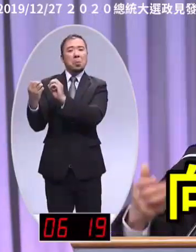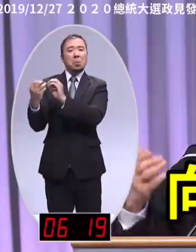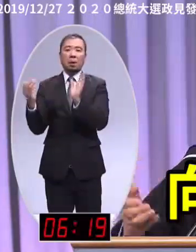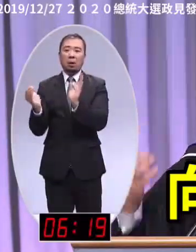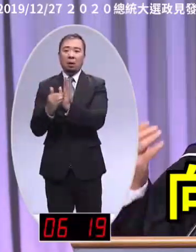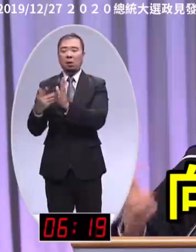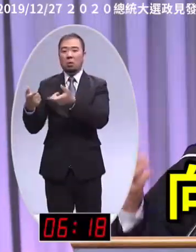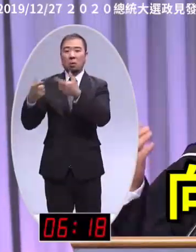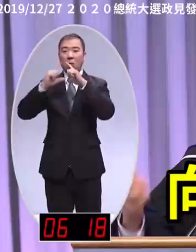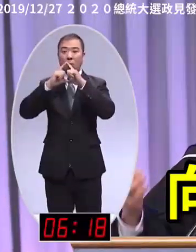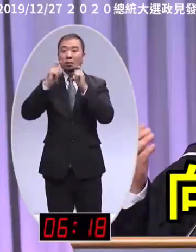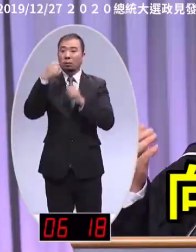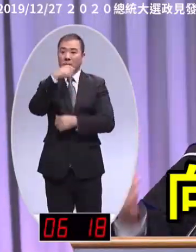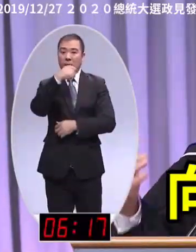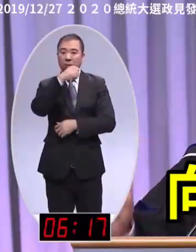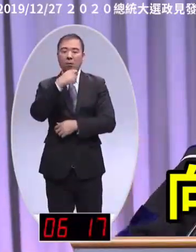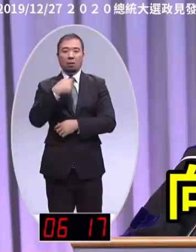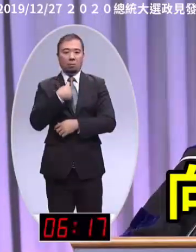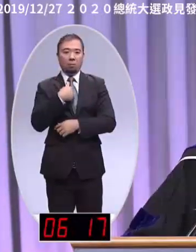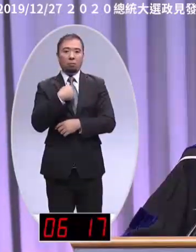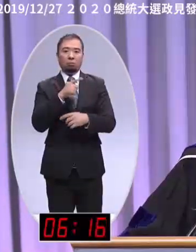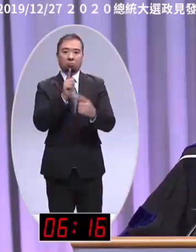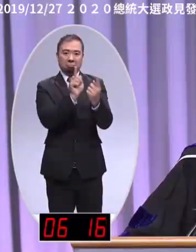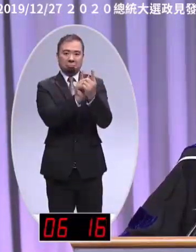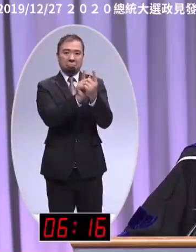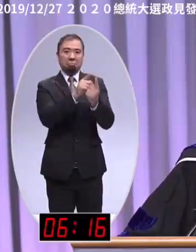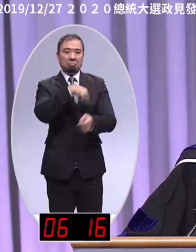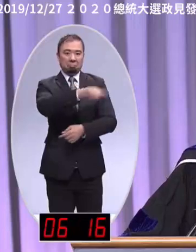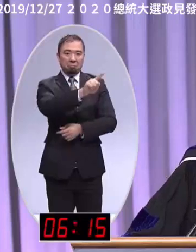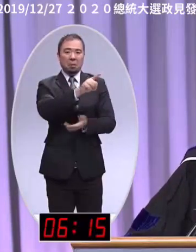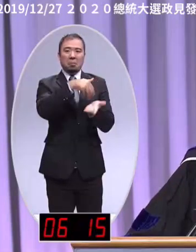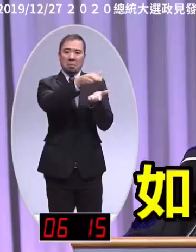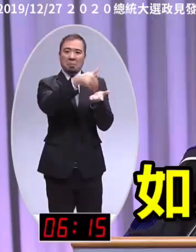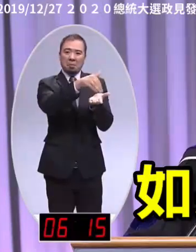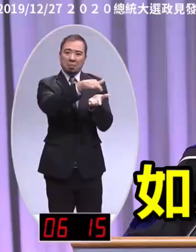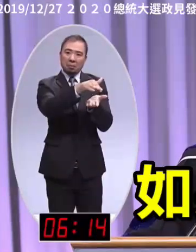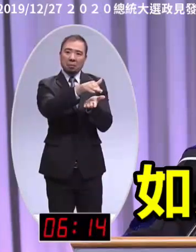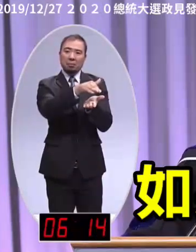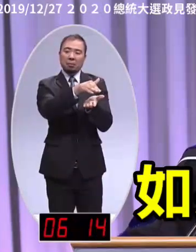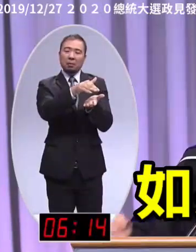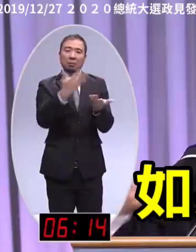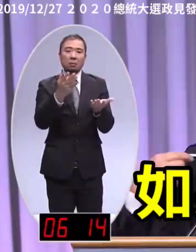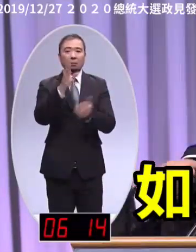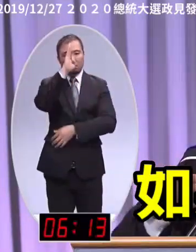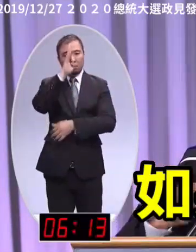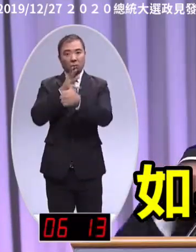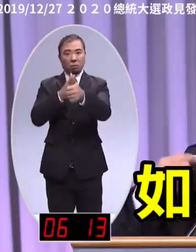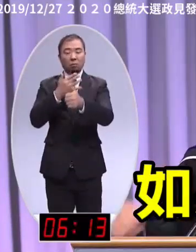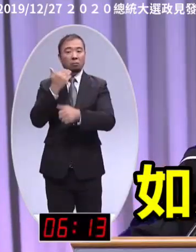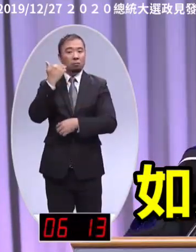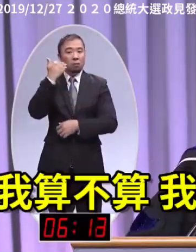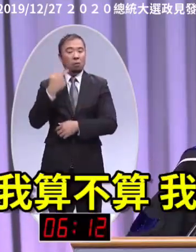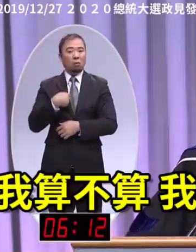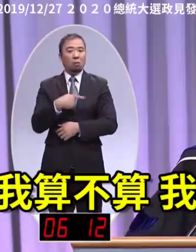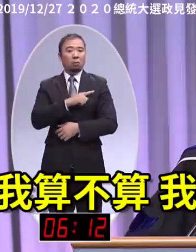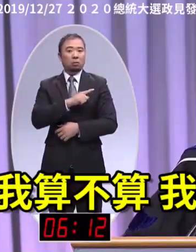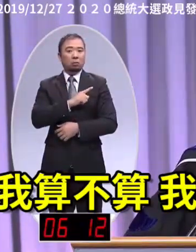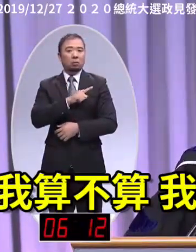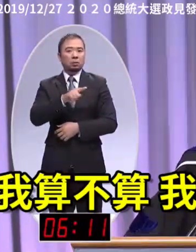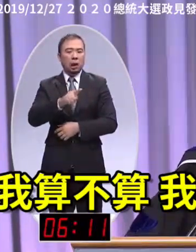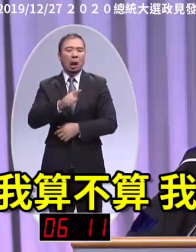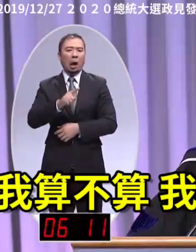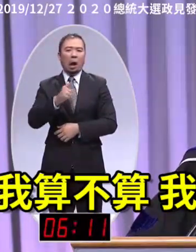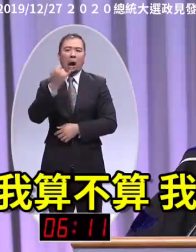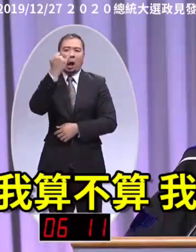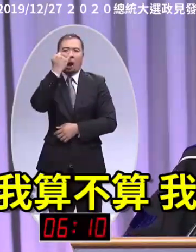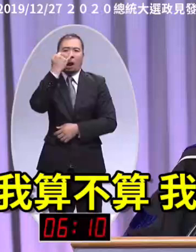况向您做了报告。那请问，如果我今天自首，我